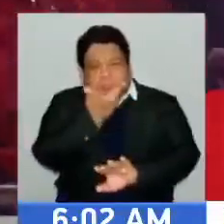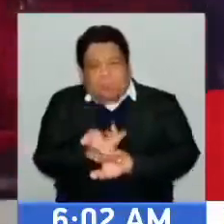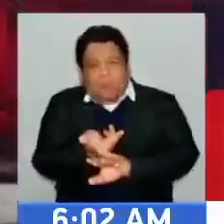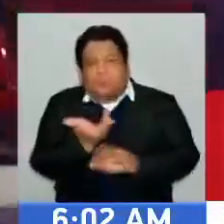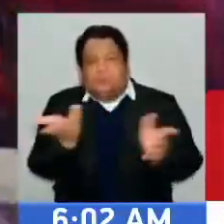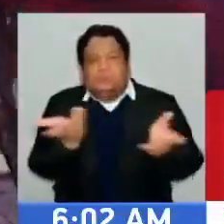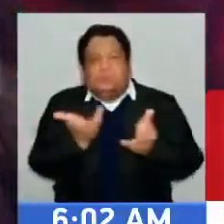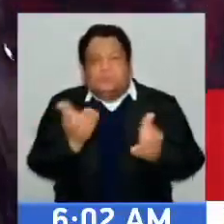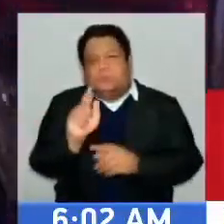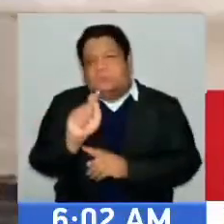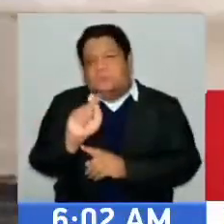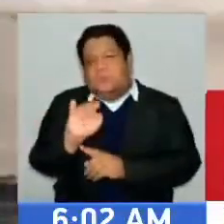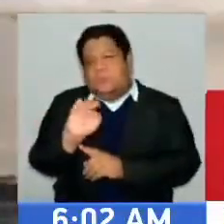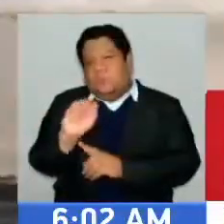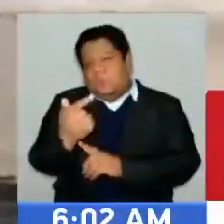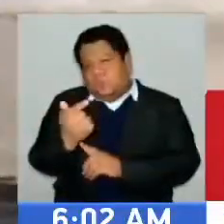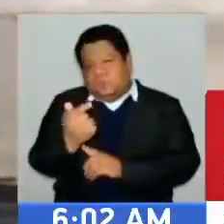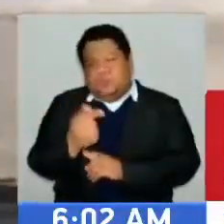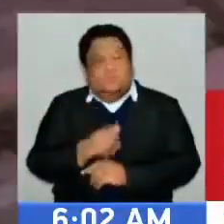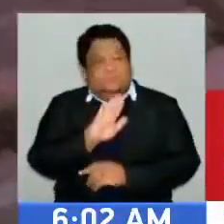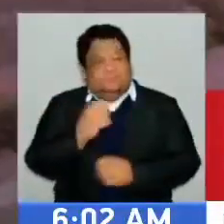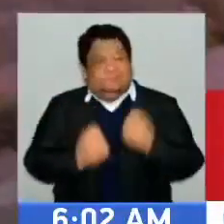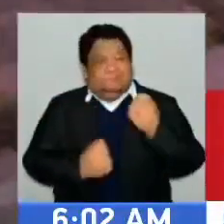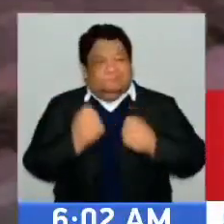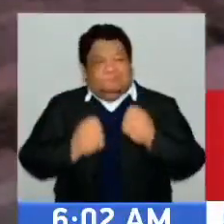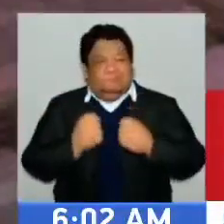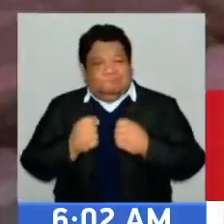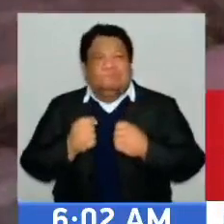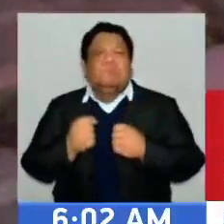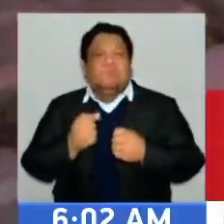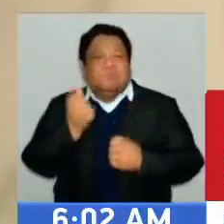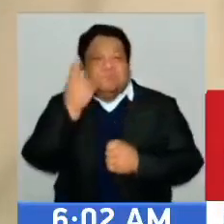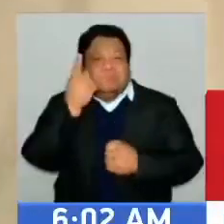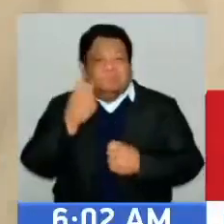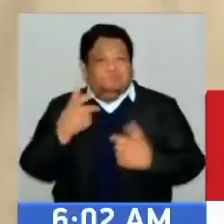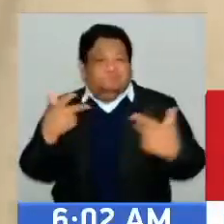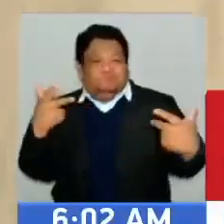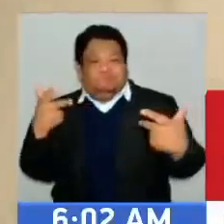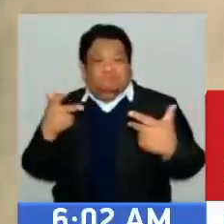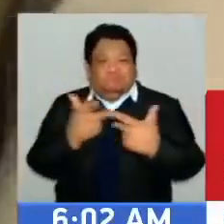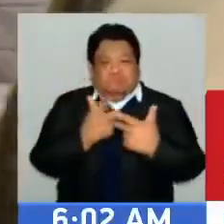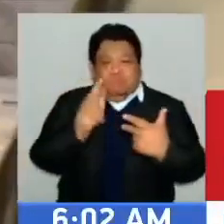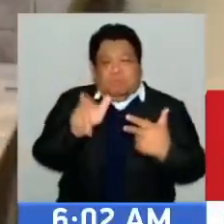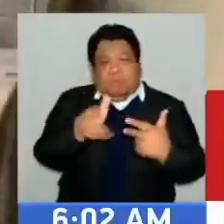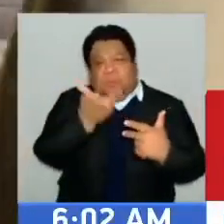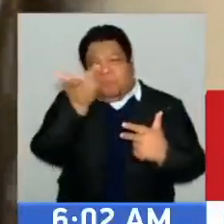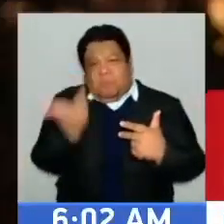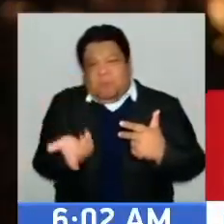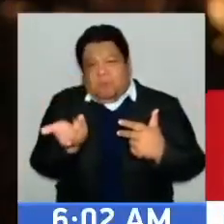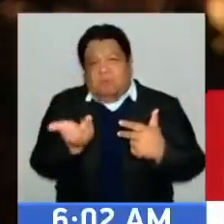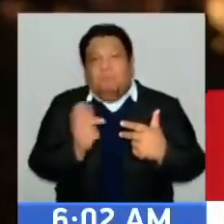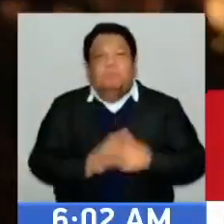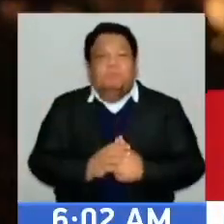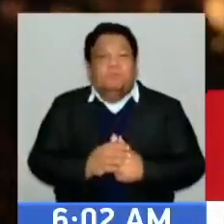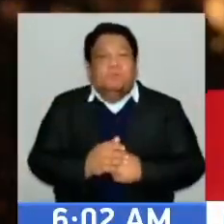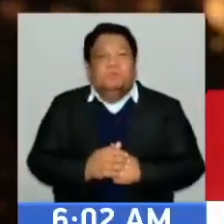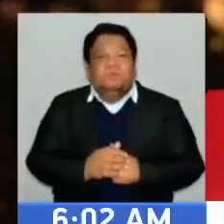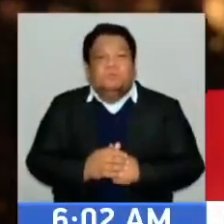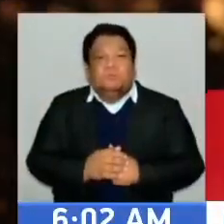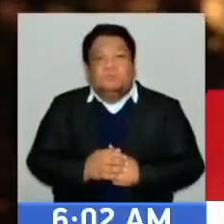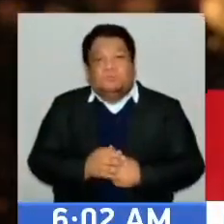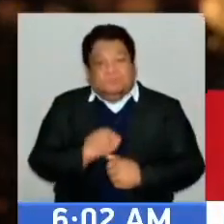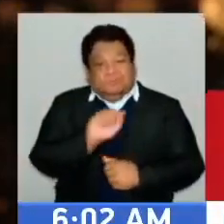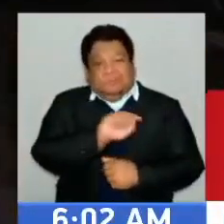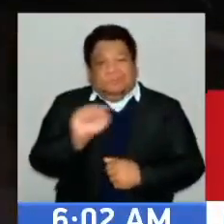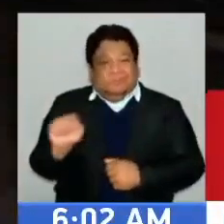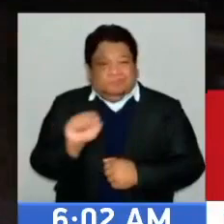ang minamaneho niyang SUV matapos makabanggaan ang isang sasakyan. Parehong sinasabi ni Nabungray at ng nakabanggaan niya na hindi